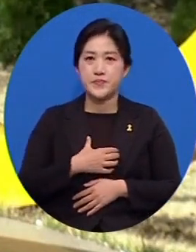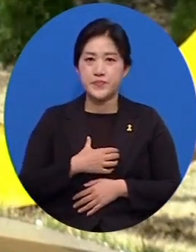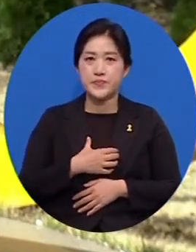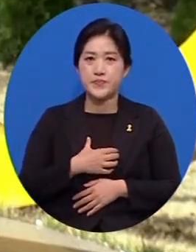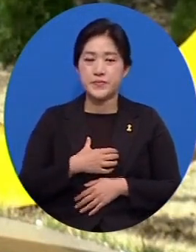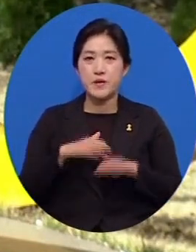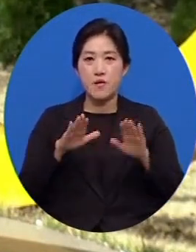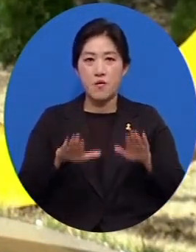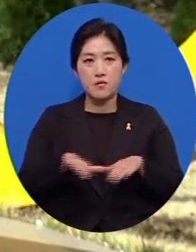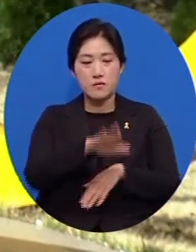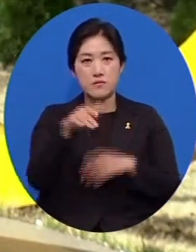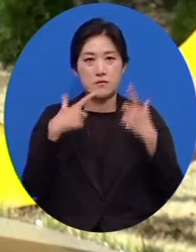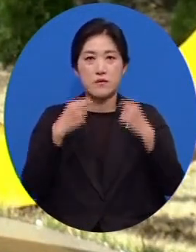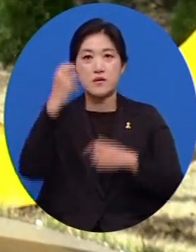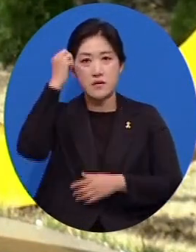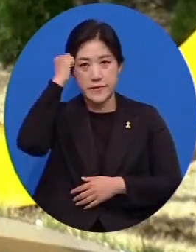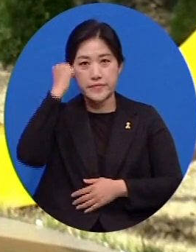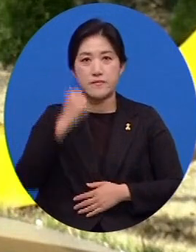오늘도 기억합니다.